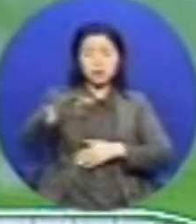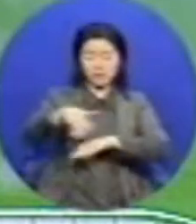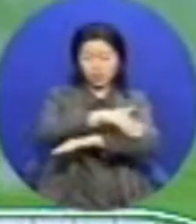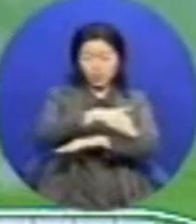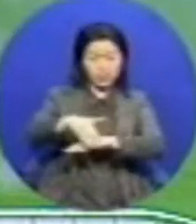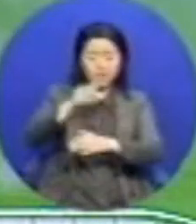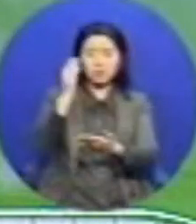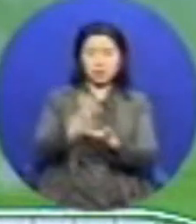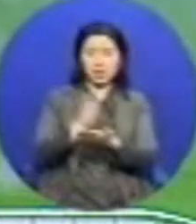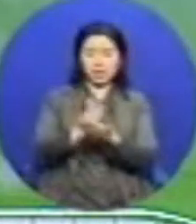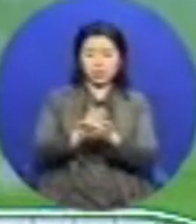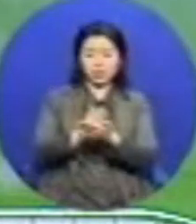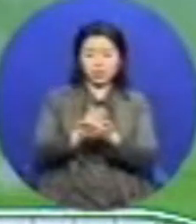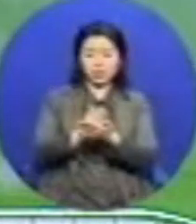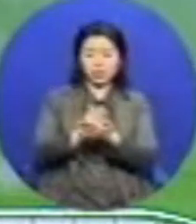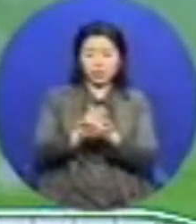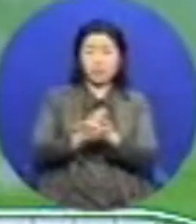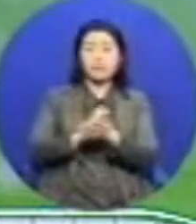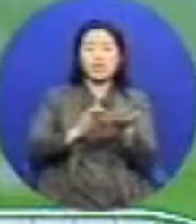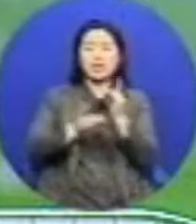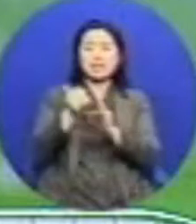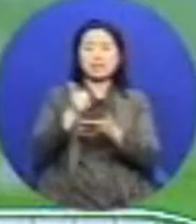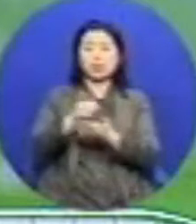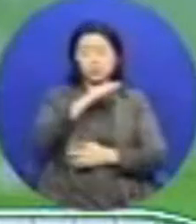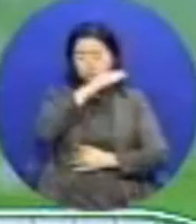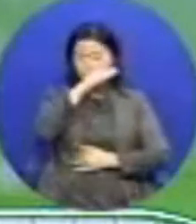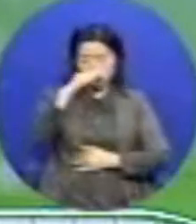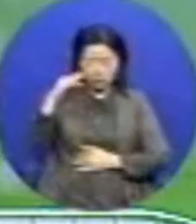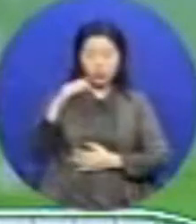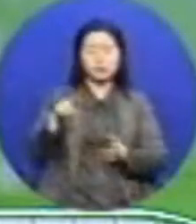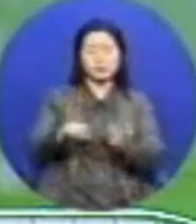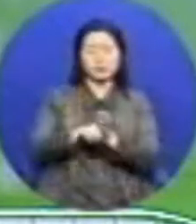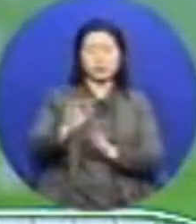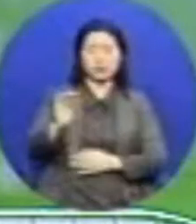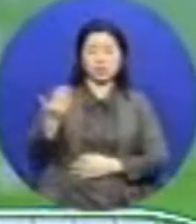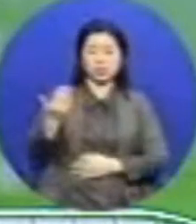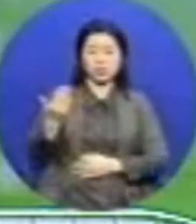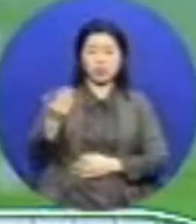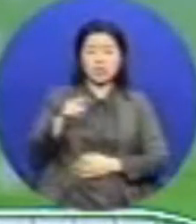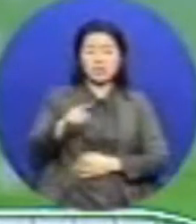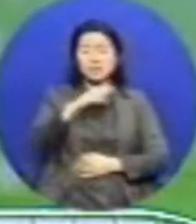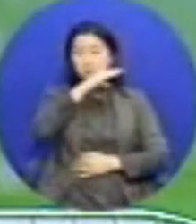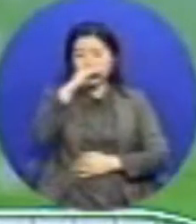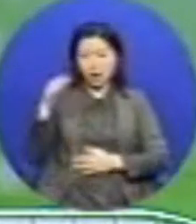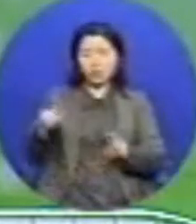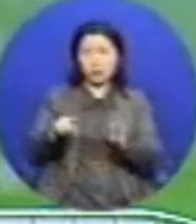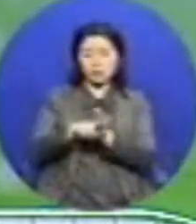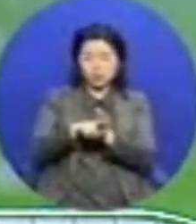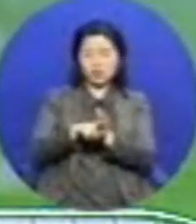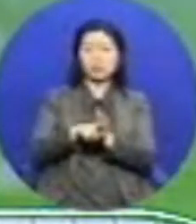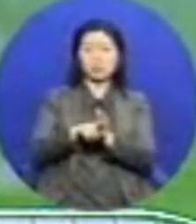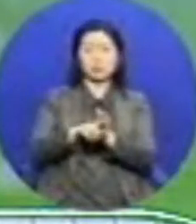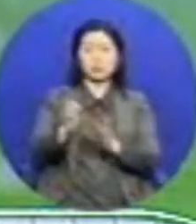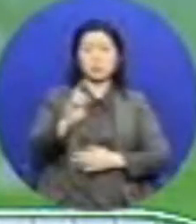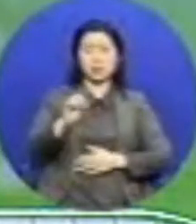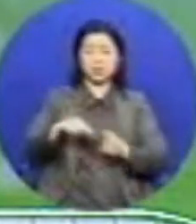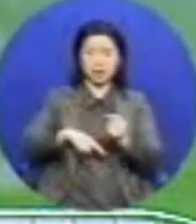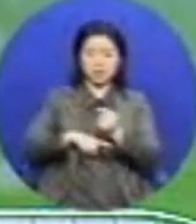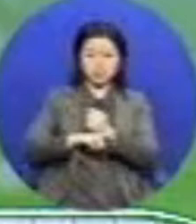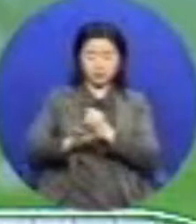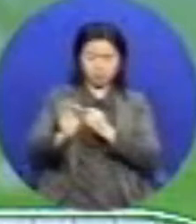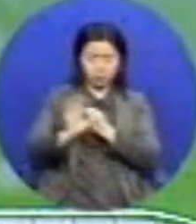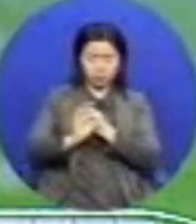드렸죠 예수님을 바로 미 드셔야 되요 예수님을 바로 믿는 믿음은 예수님 한 분이면